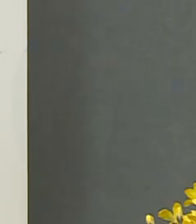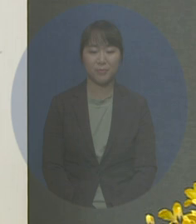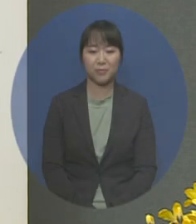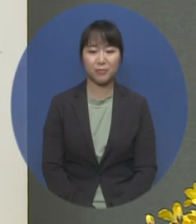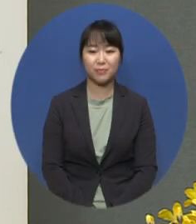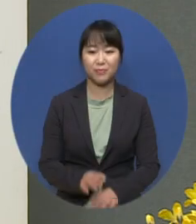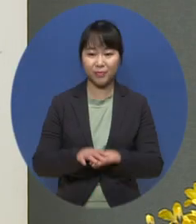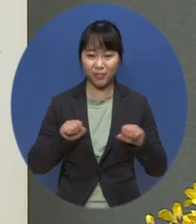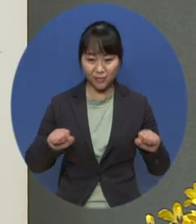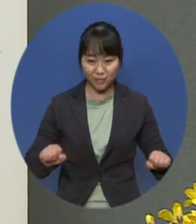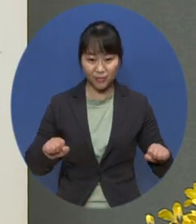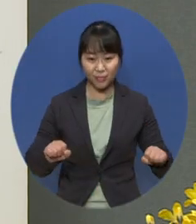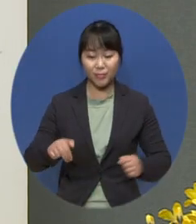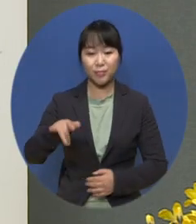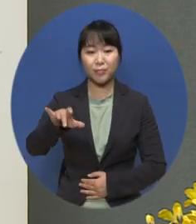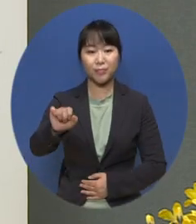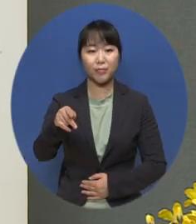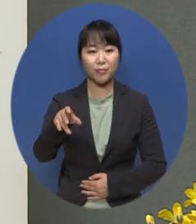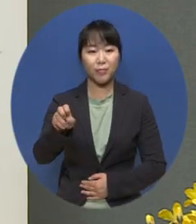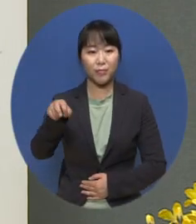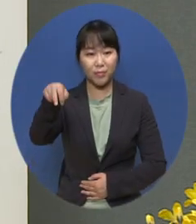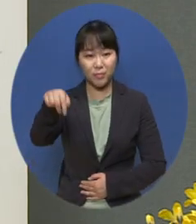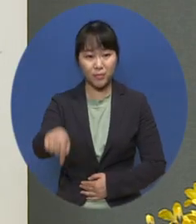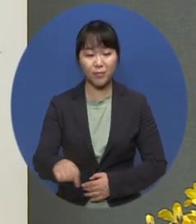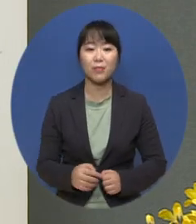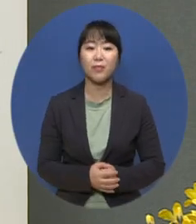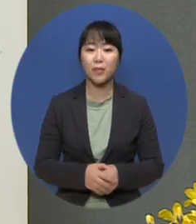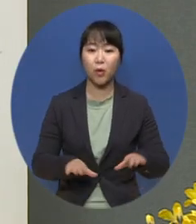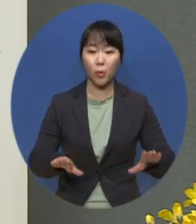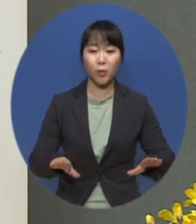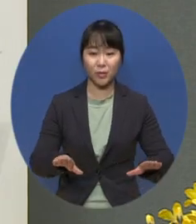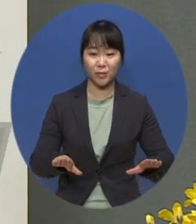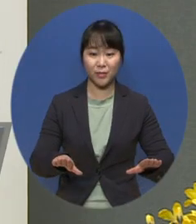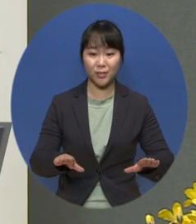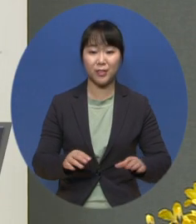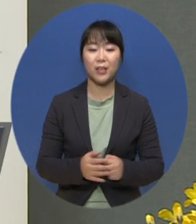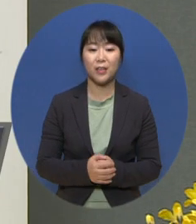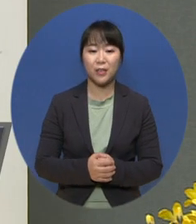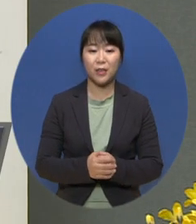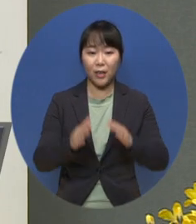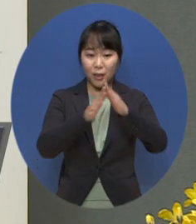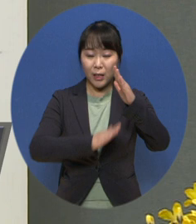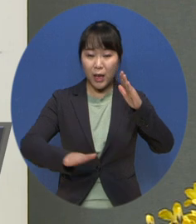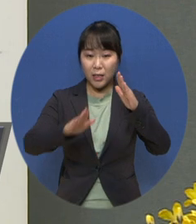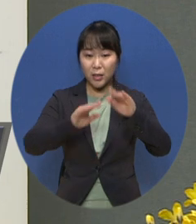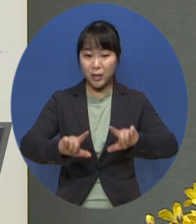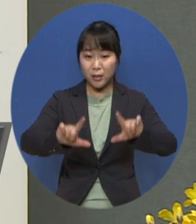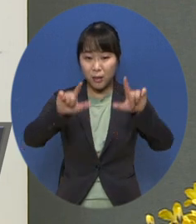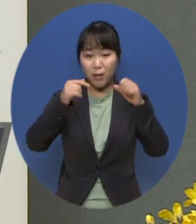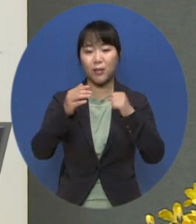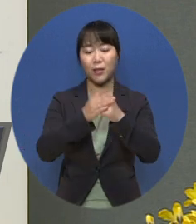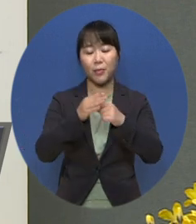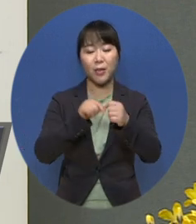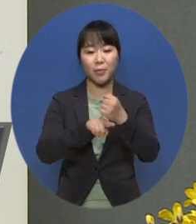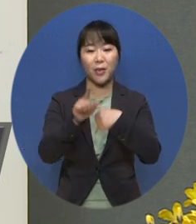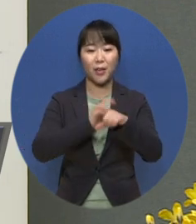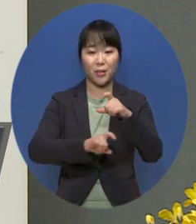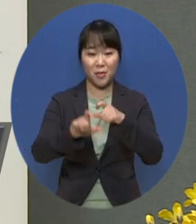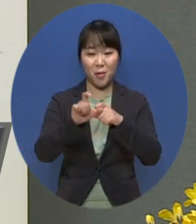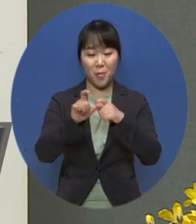안녕하십니까 정경수 입니다 네 오늘은 에 가정의 달이 돼서 더욱 의미가 깊습니다